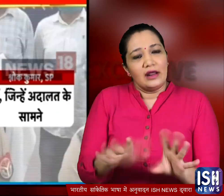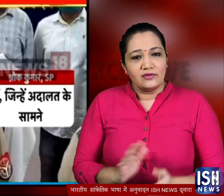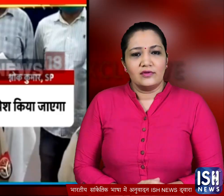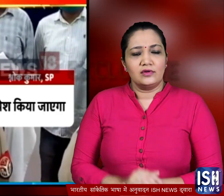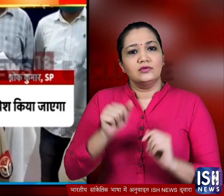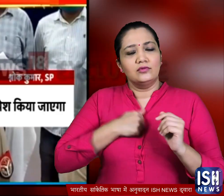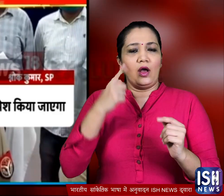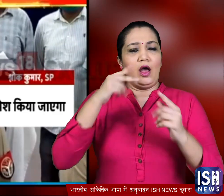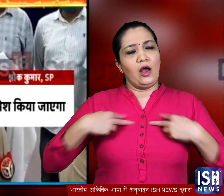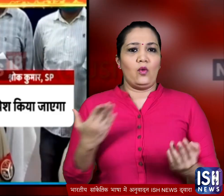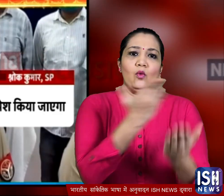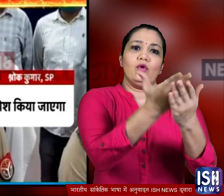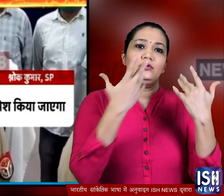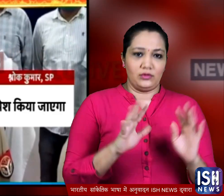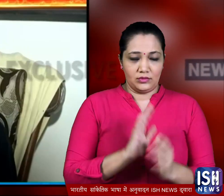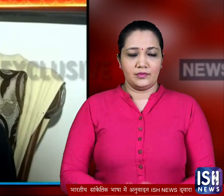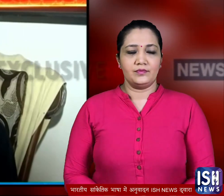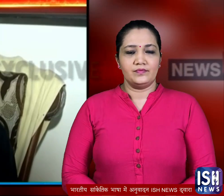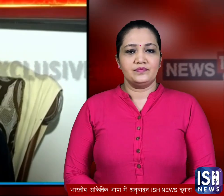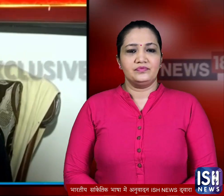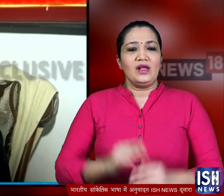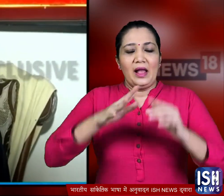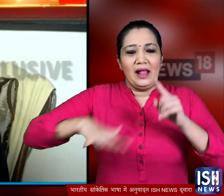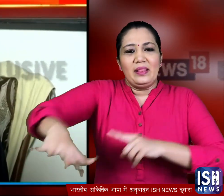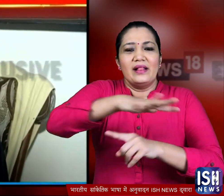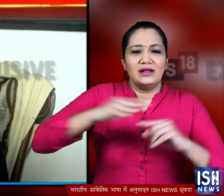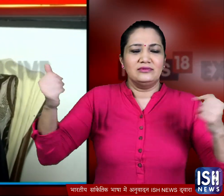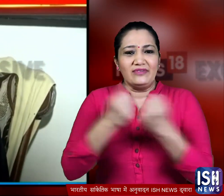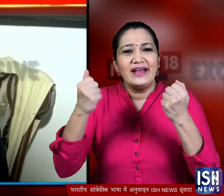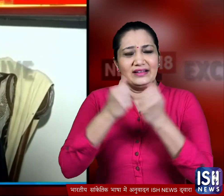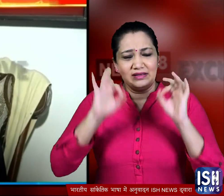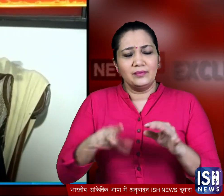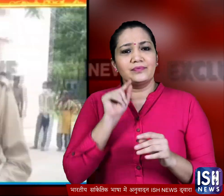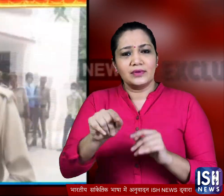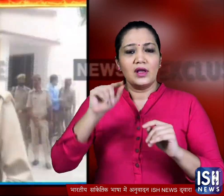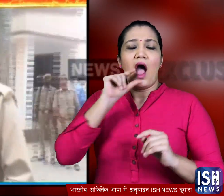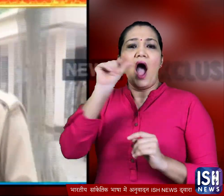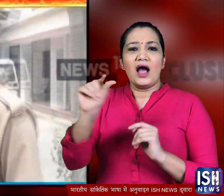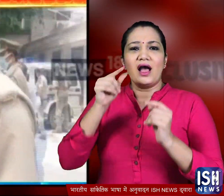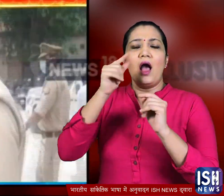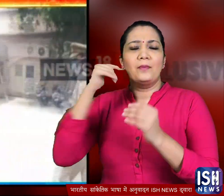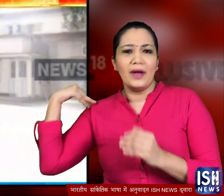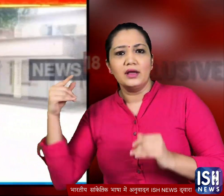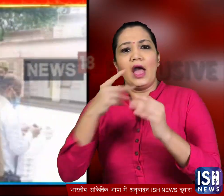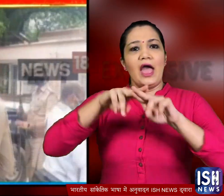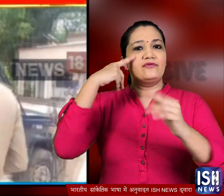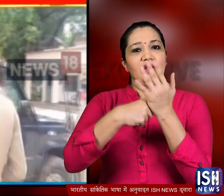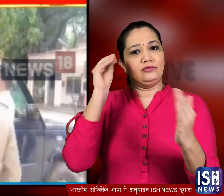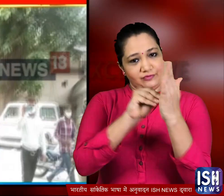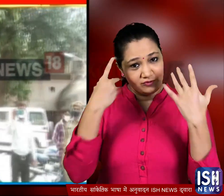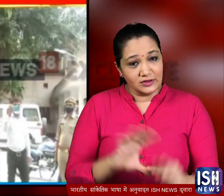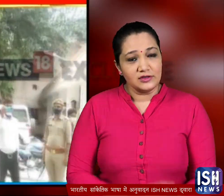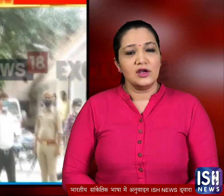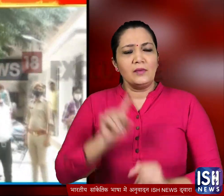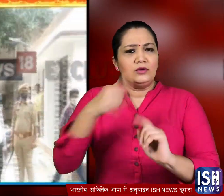हैं, जिसे न्यायालय के समक्ष प्रस्तुत किया जाएगा। संपत्ति की लड़ाई में मुनव्वर राणा के बेटे ने अपने चचेरे भाई के खिलाफ एफआईआर दर्ज कराई